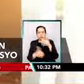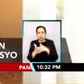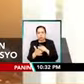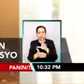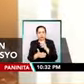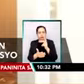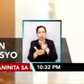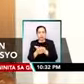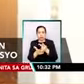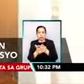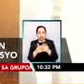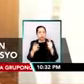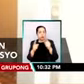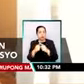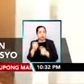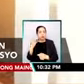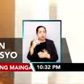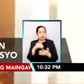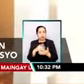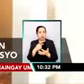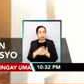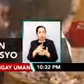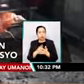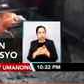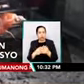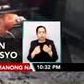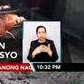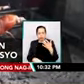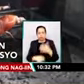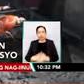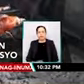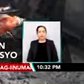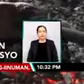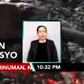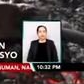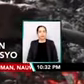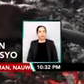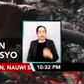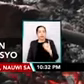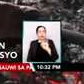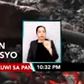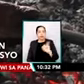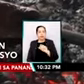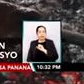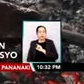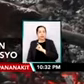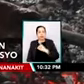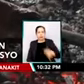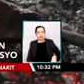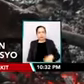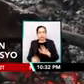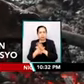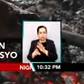pesos hanggang 15,000 pesos ang turing. Sa Ilagan Isabela, marami rin ang bumibili sa isang